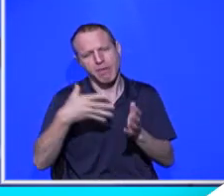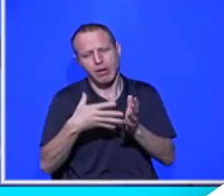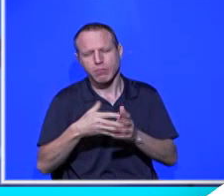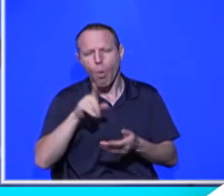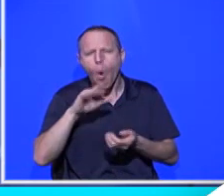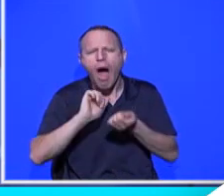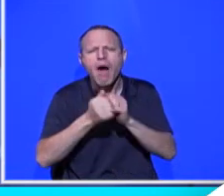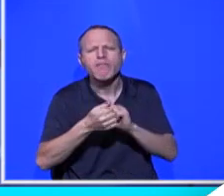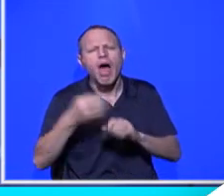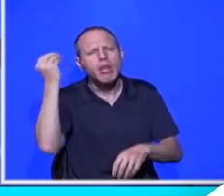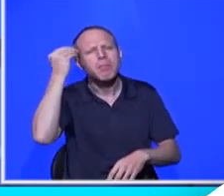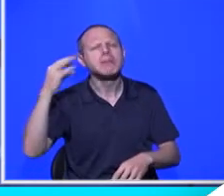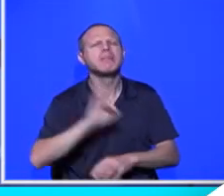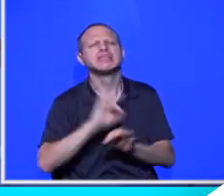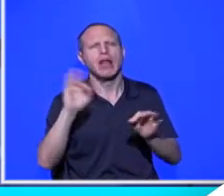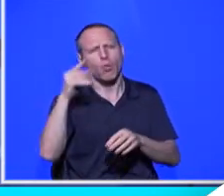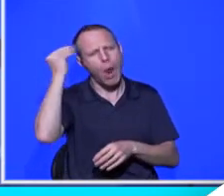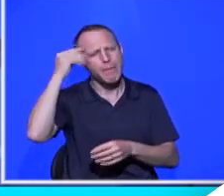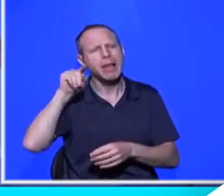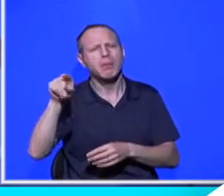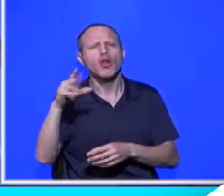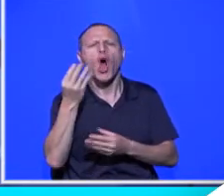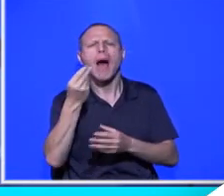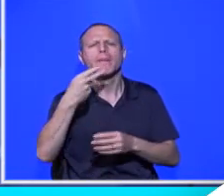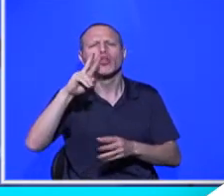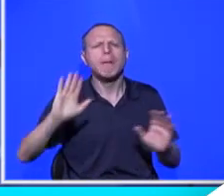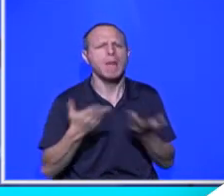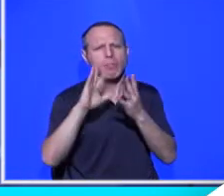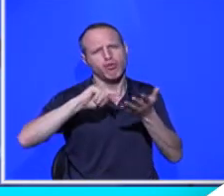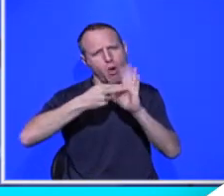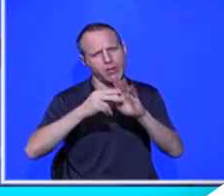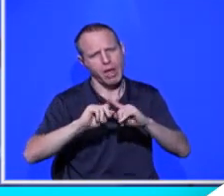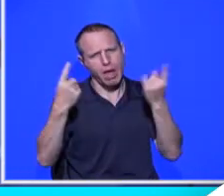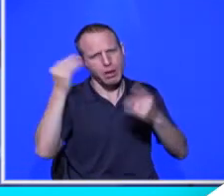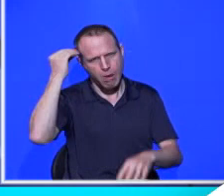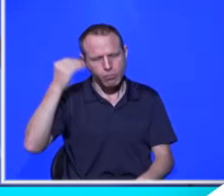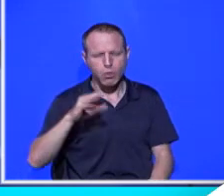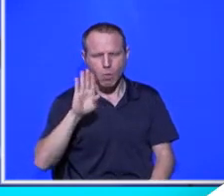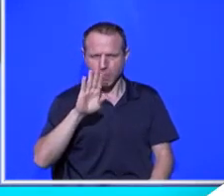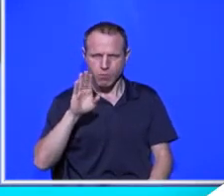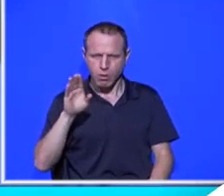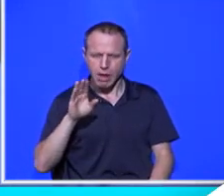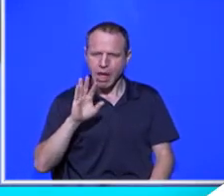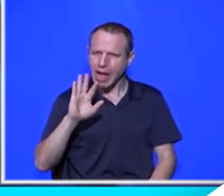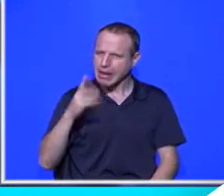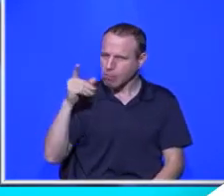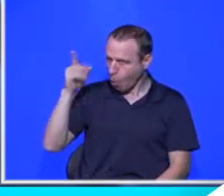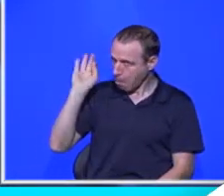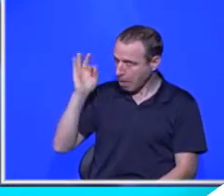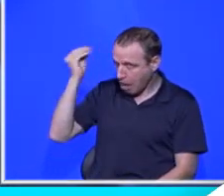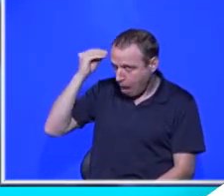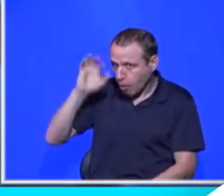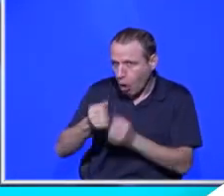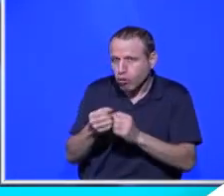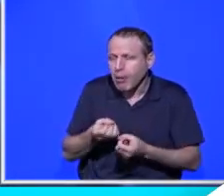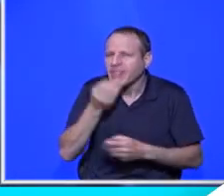ממנו הרבה הרבה יותר מהר ממה שפוליטיקאים אחרים למדו. אז זה בדיוק העניין, האם הוא באמת למד ולשמן. או שהתפלק לו? לא,